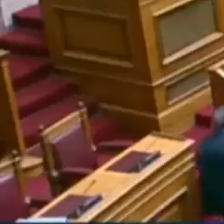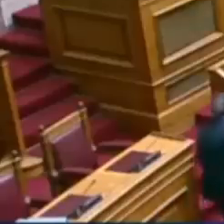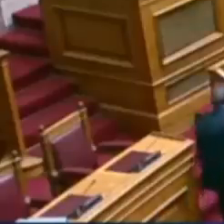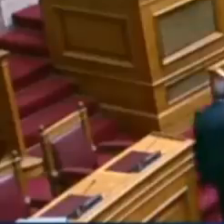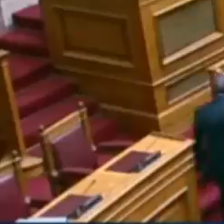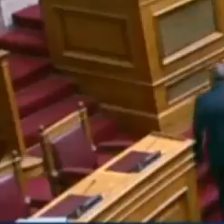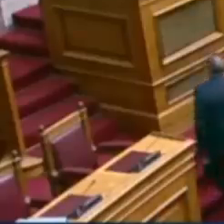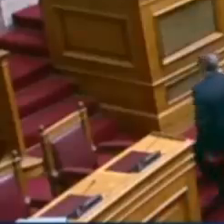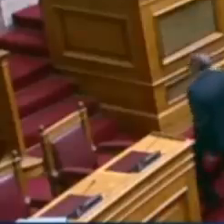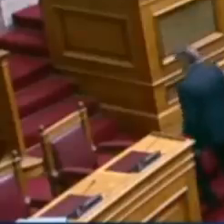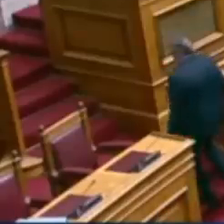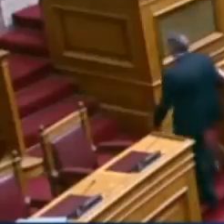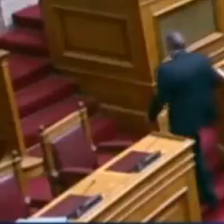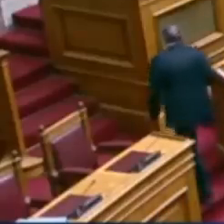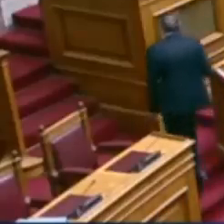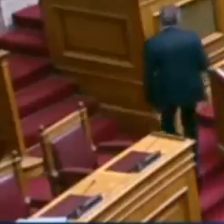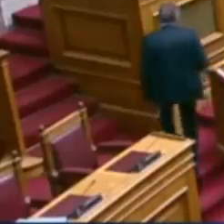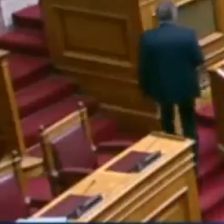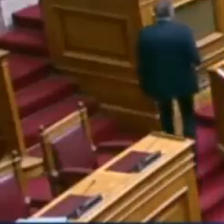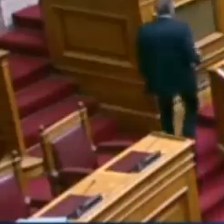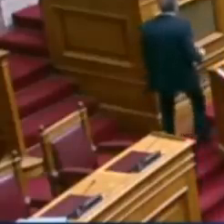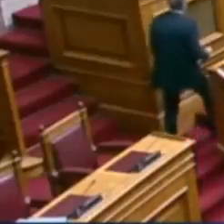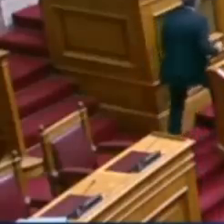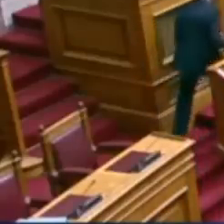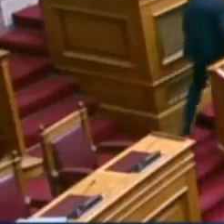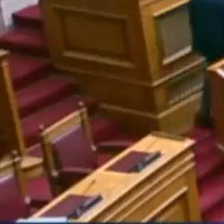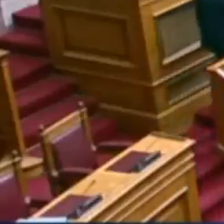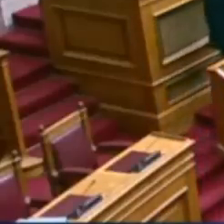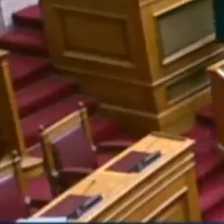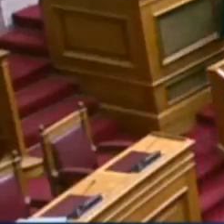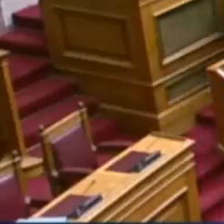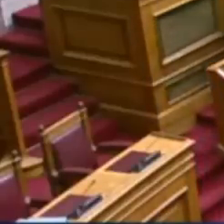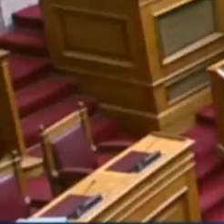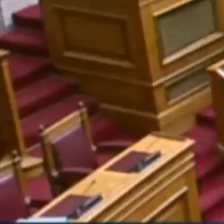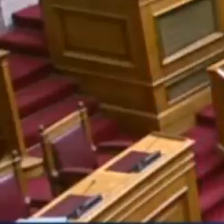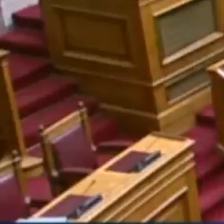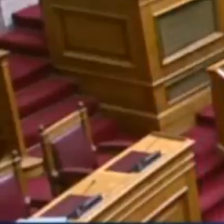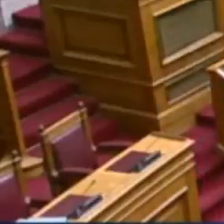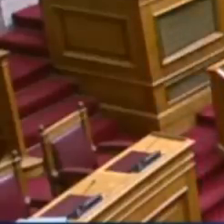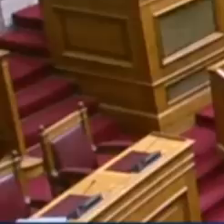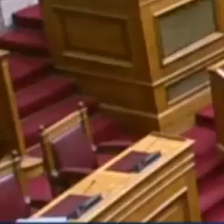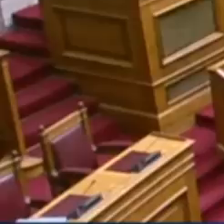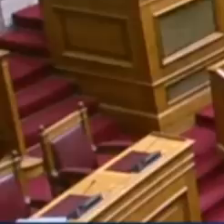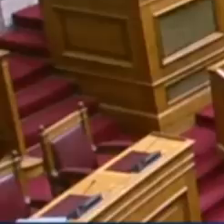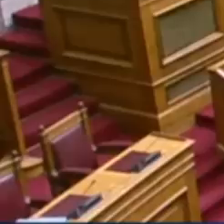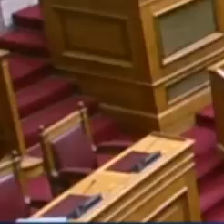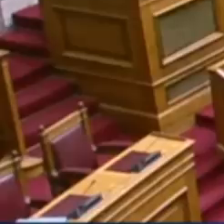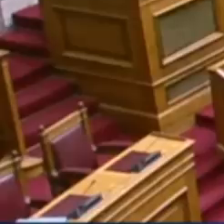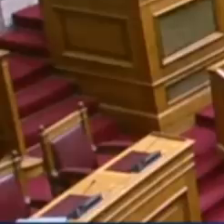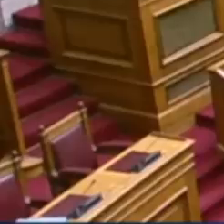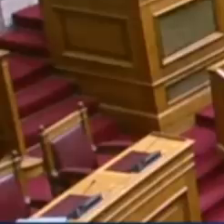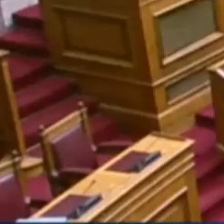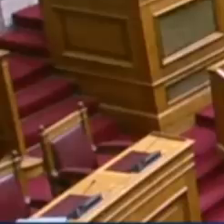Κυρίες και κύριοι, 74 χρόνια από τη λήξη του Δευτέρου Παγκοσμίου Πολέμου και